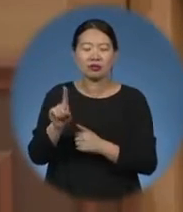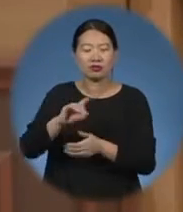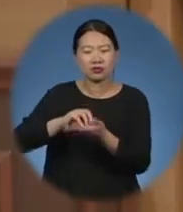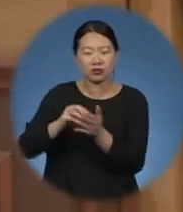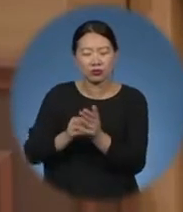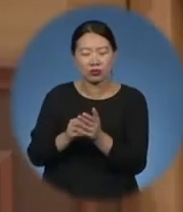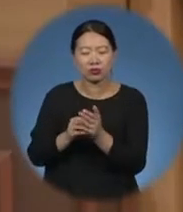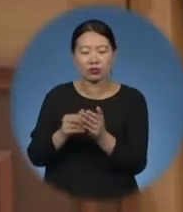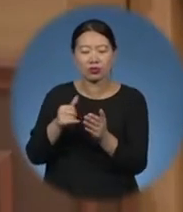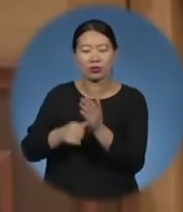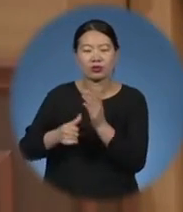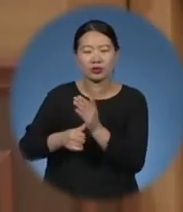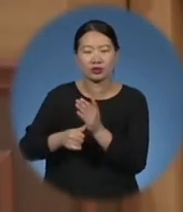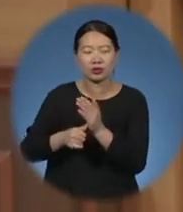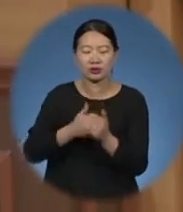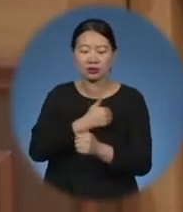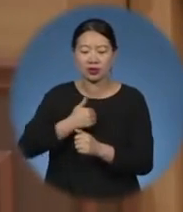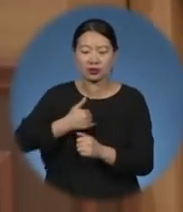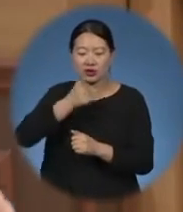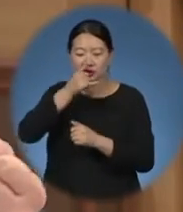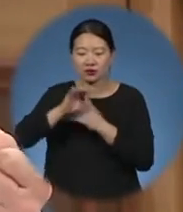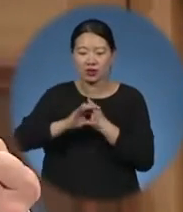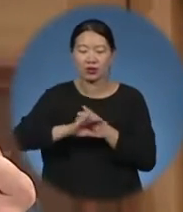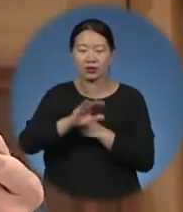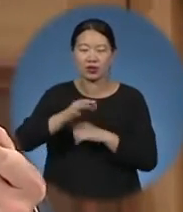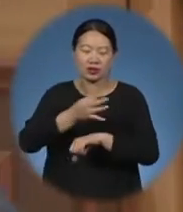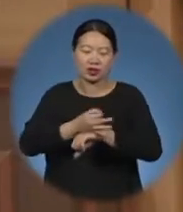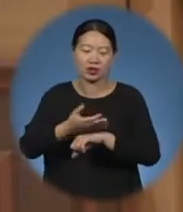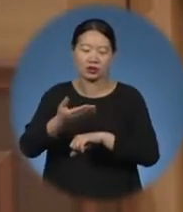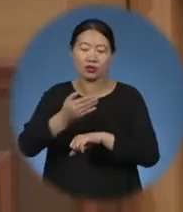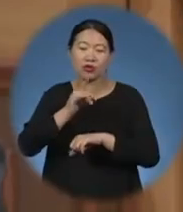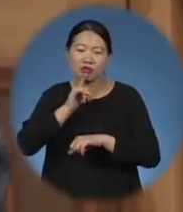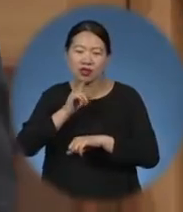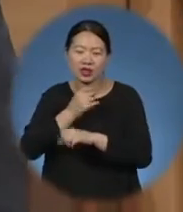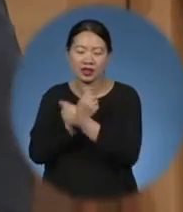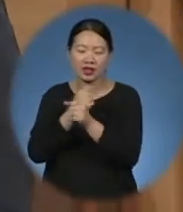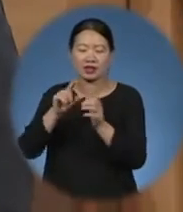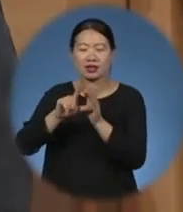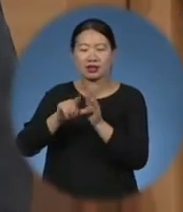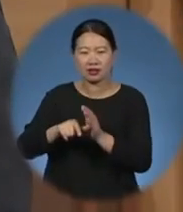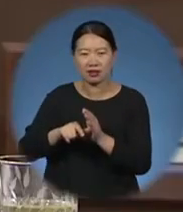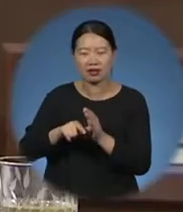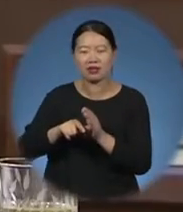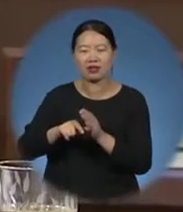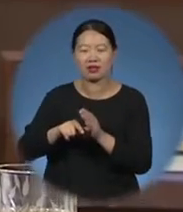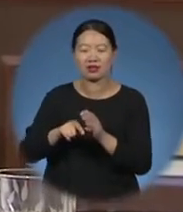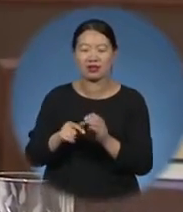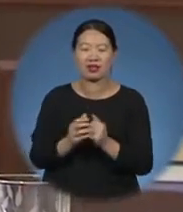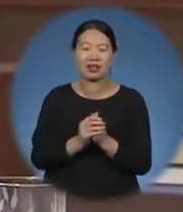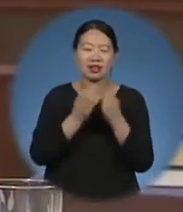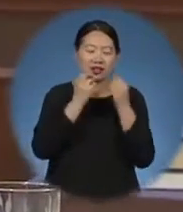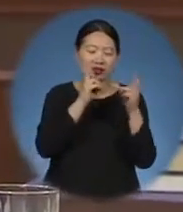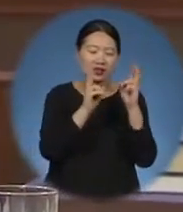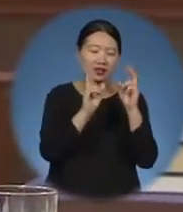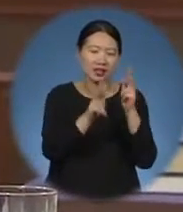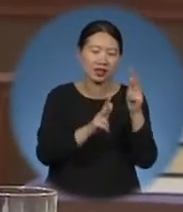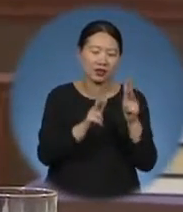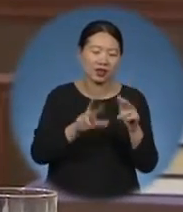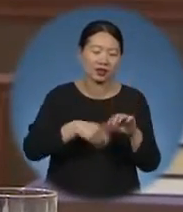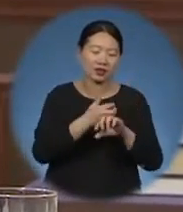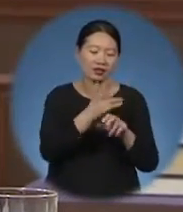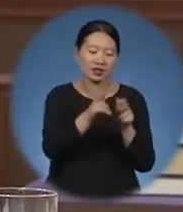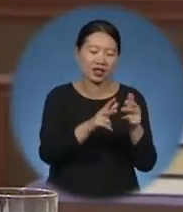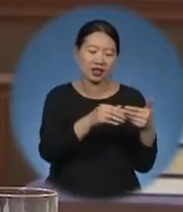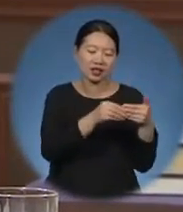품질을 만족시켜준다고 하면 우리가 사주겠다는 것들을 계약을 해주는 겁니다. 그게 바로 신산업, 혁신산업을 이끌어낼 수